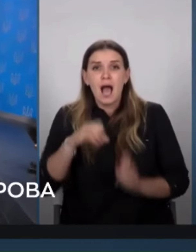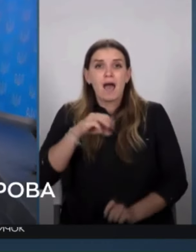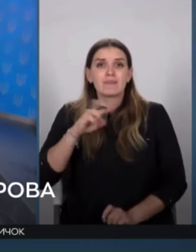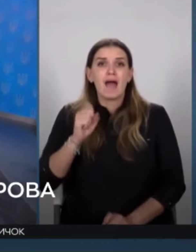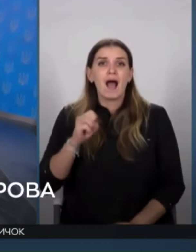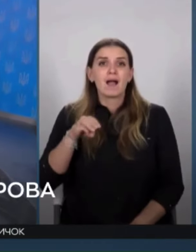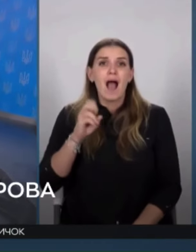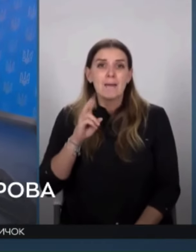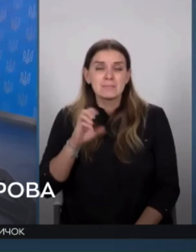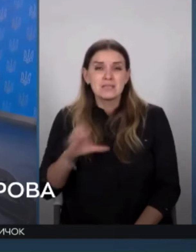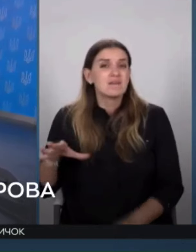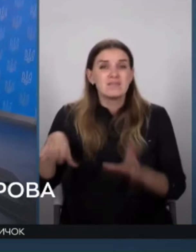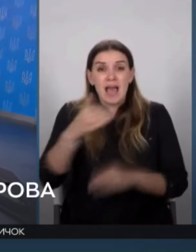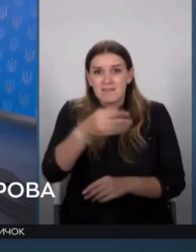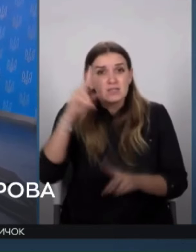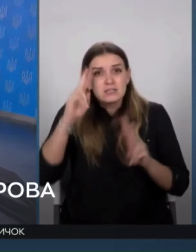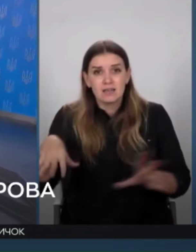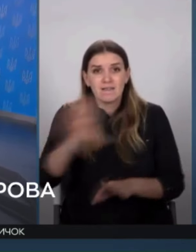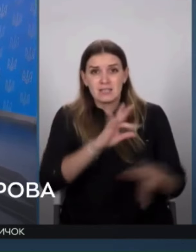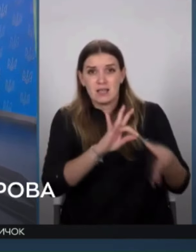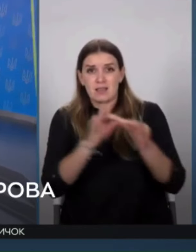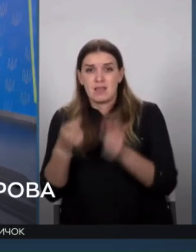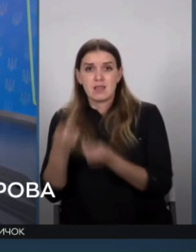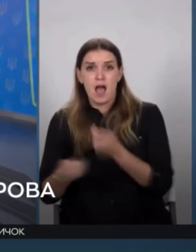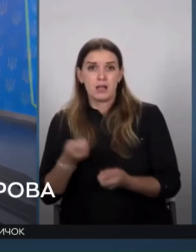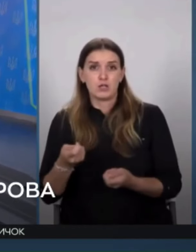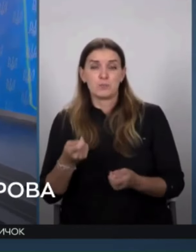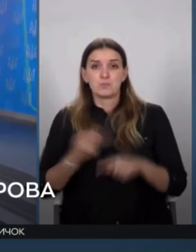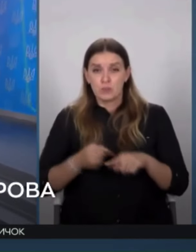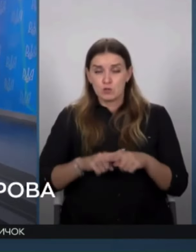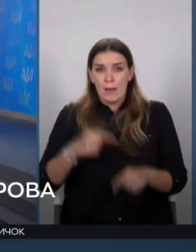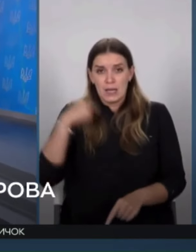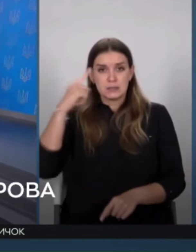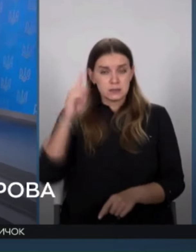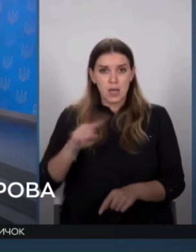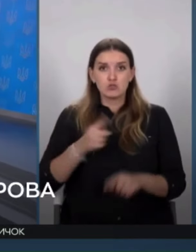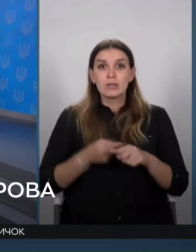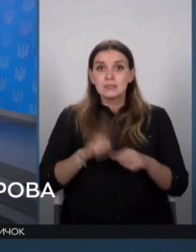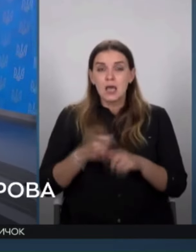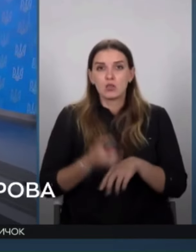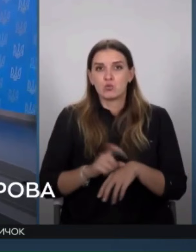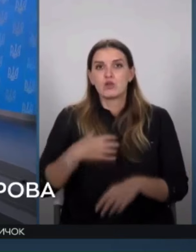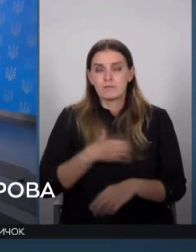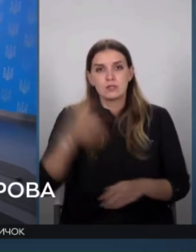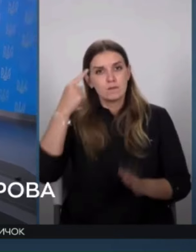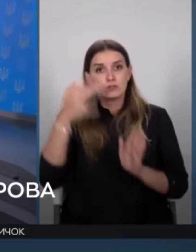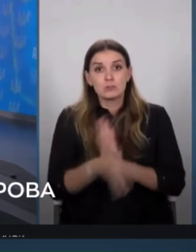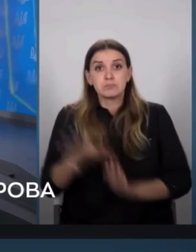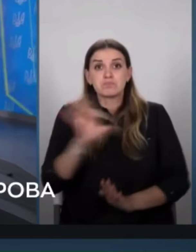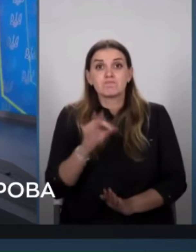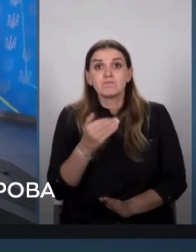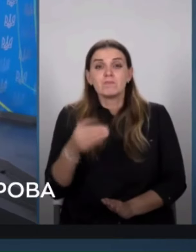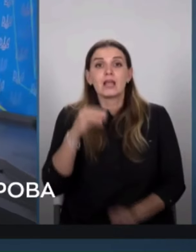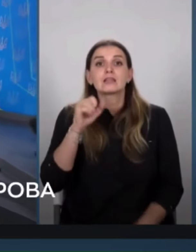атакамси. Ви просто не знаєте всіх деталей. Да. Тому я думаю, що це дуже важливо розуміти. Що